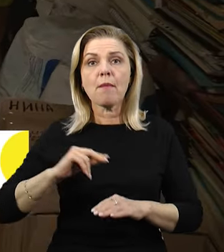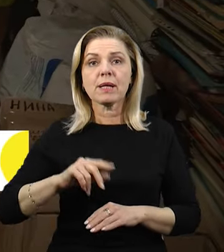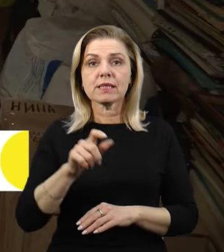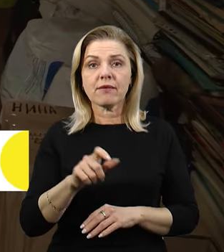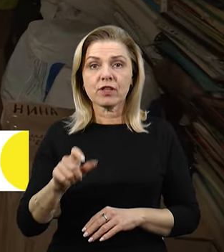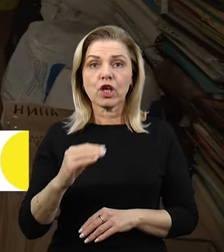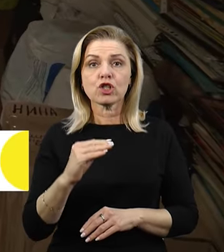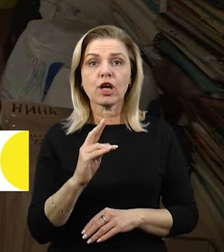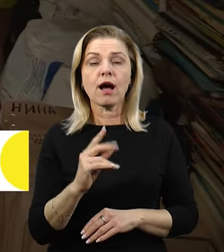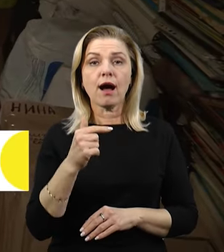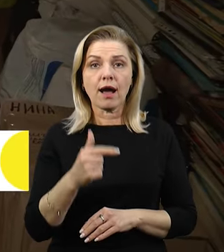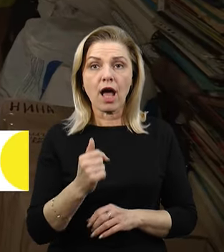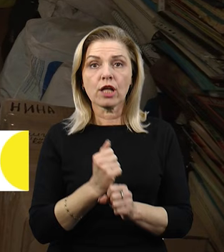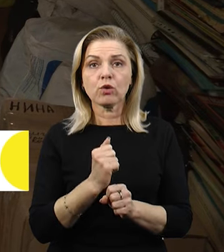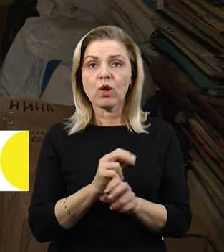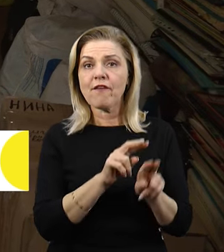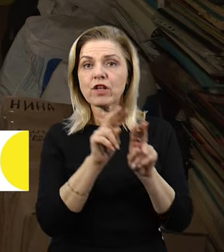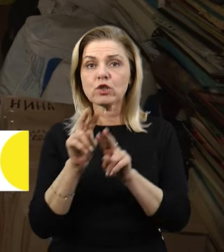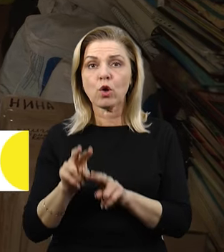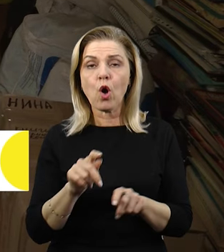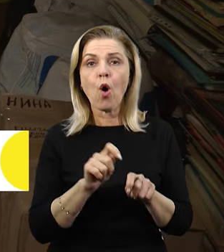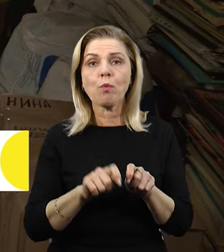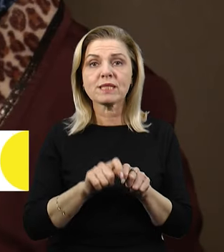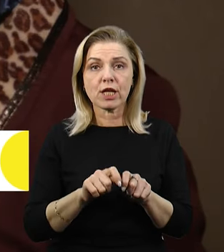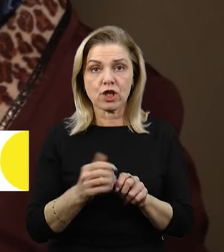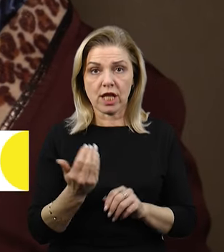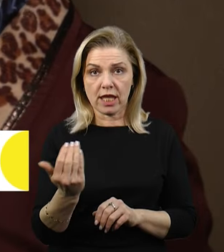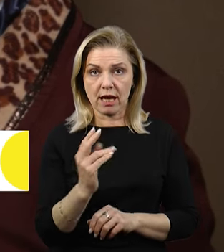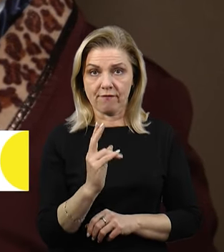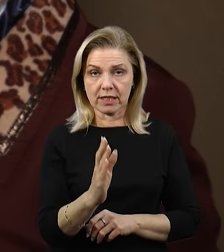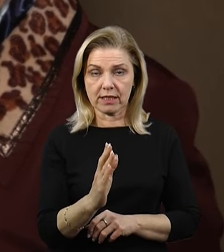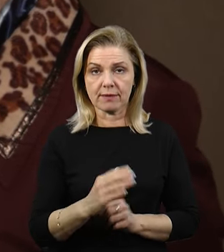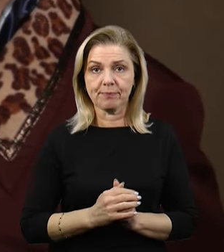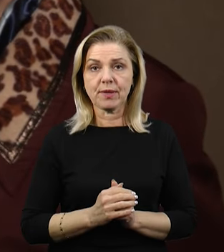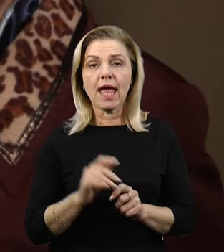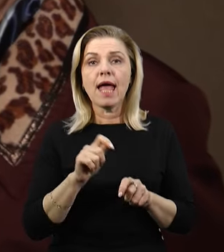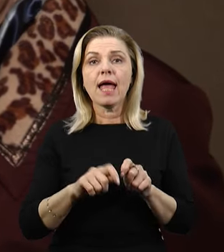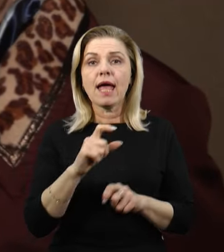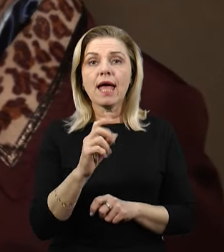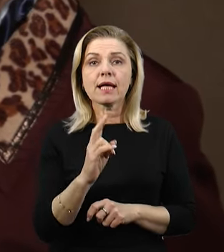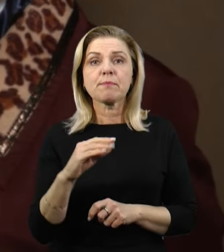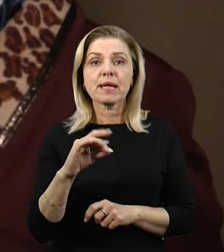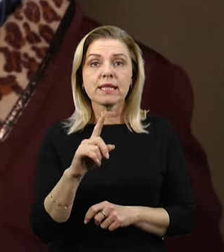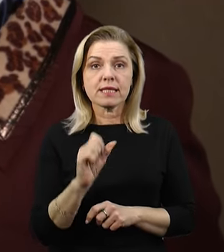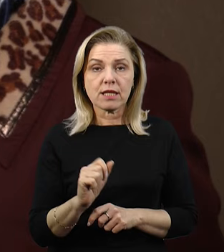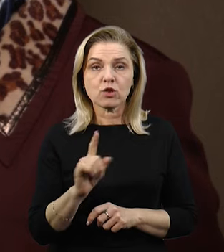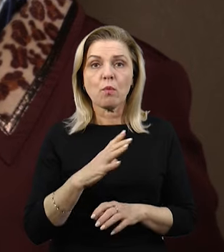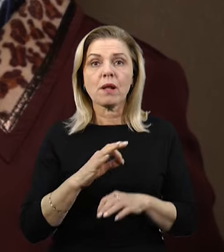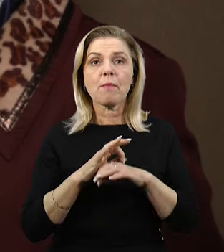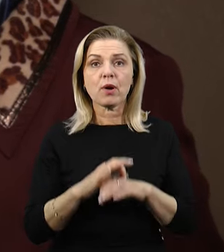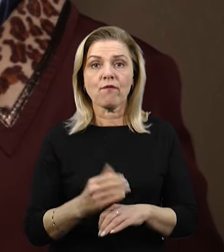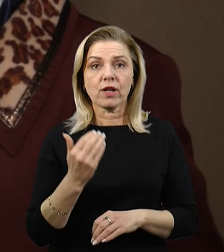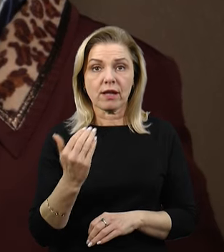житлово-комунального господарства робили візуальне обстеження в її квартирі. Експертиза, которая проводилась в октябре месяце, вот,